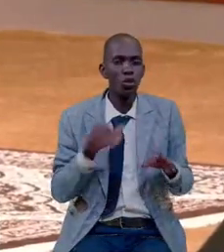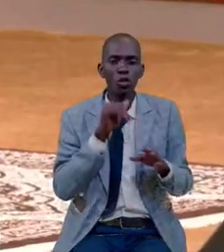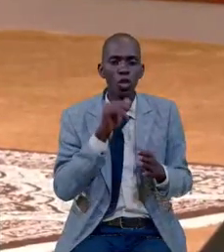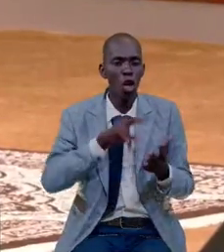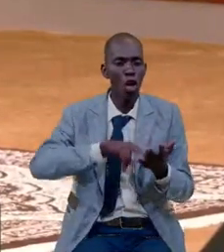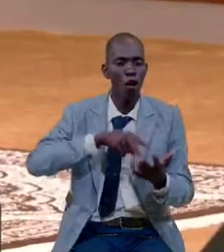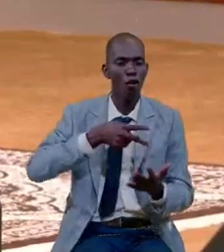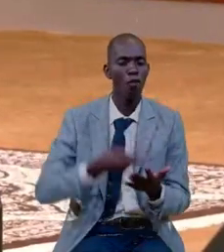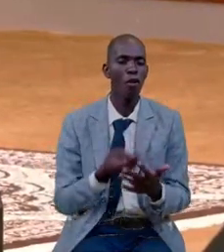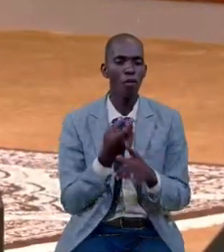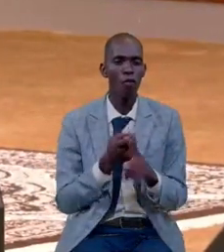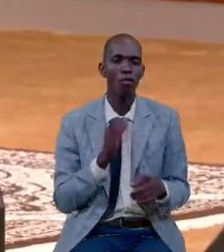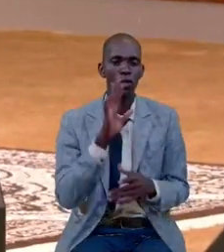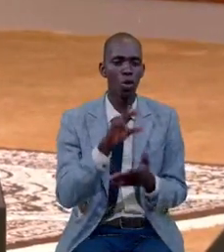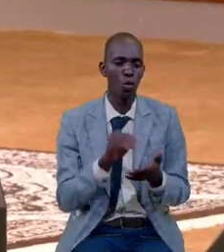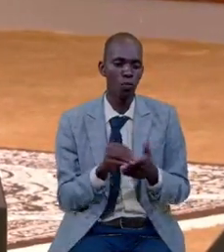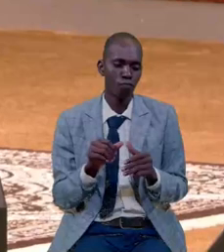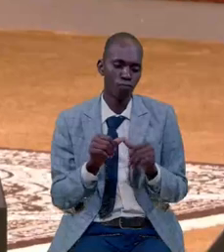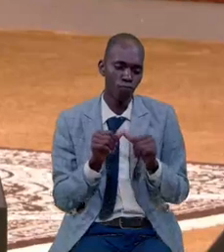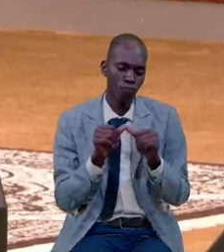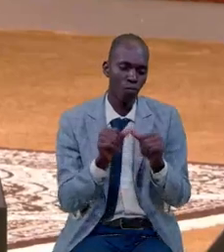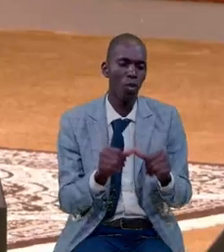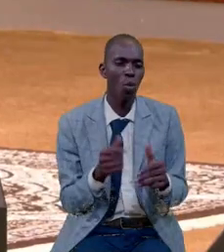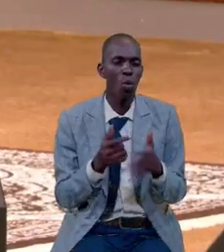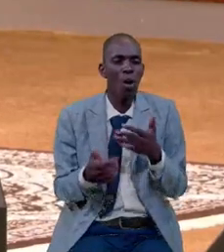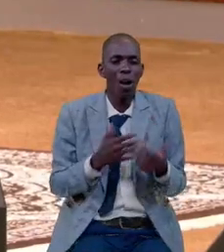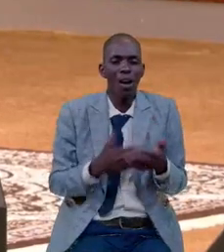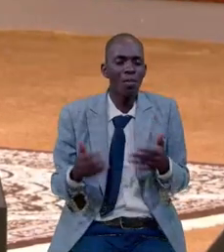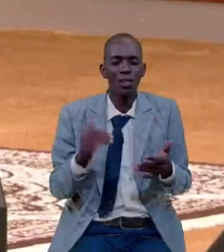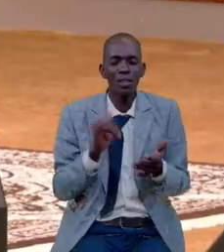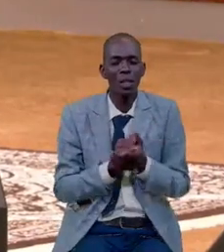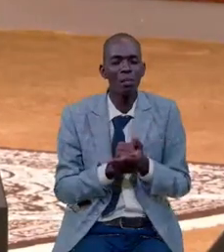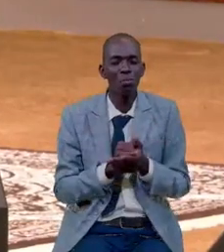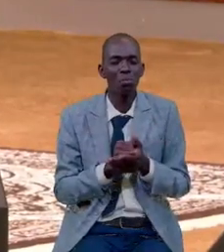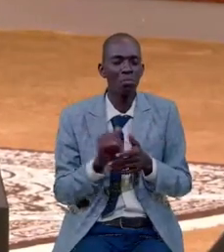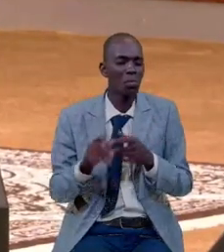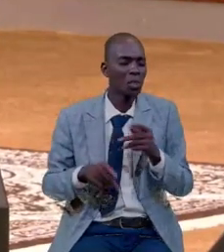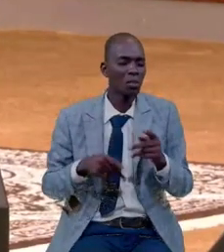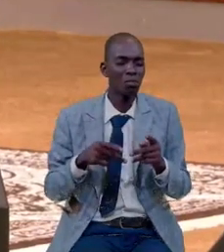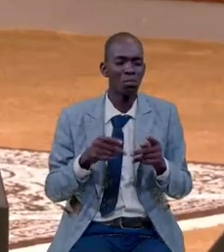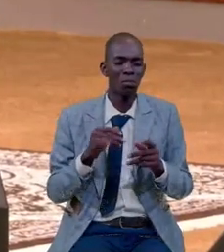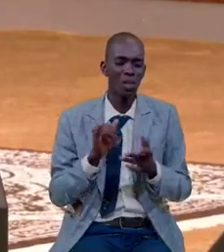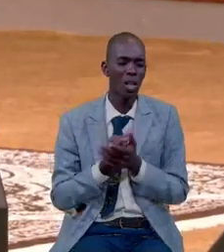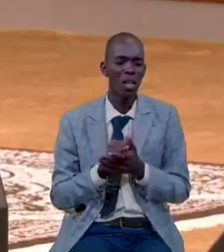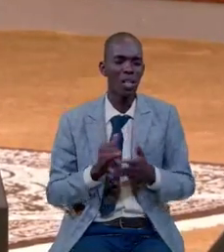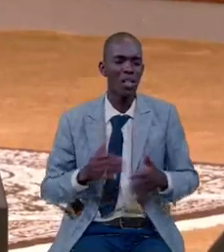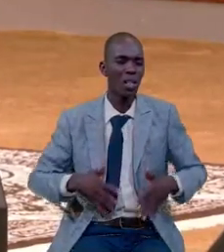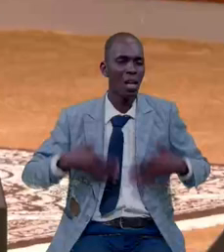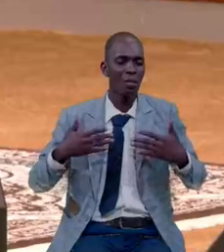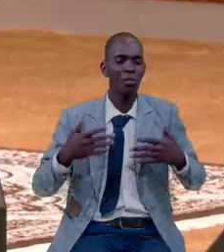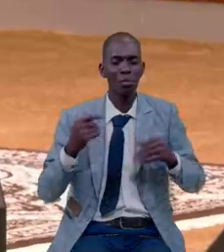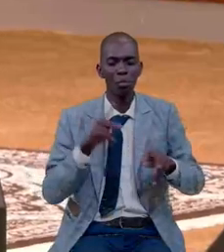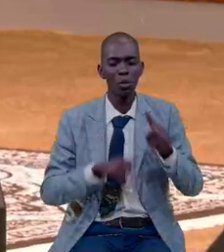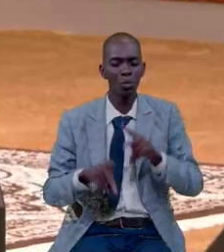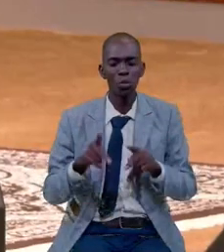déchoir de votre fermeté, quel que soit. Oui, le mensonge que quelqu'un prêche, quelle que soit la vie